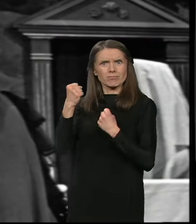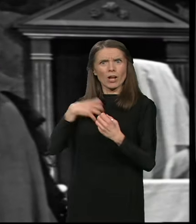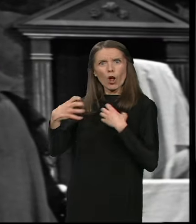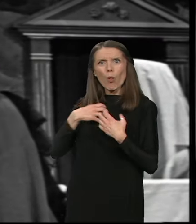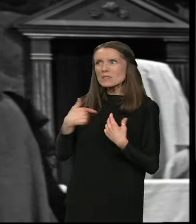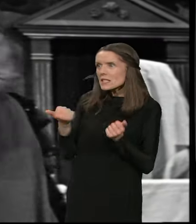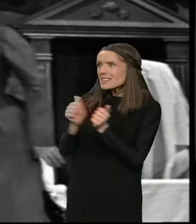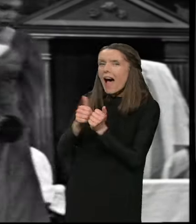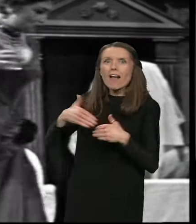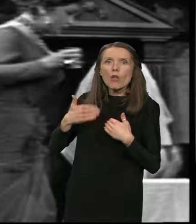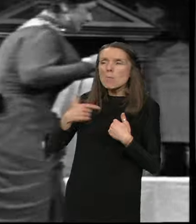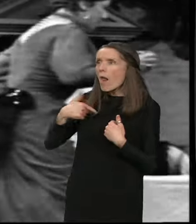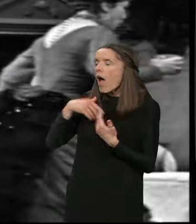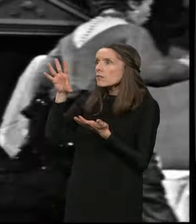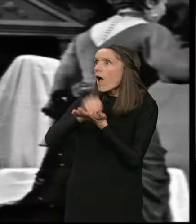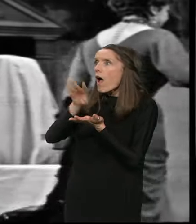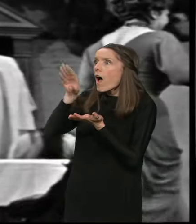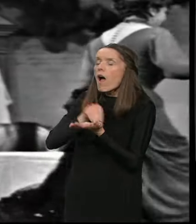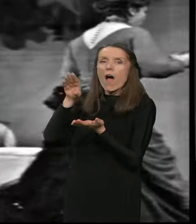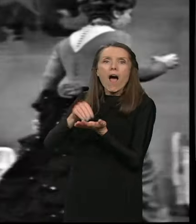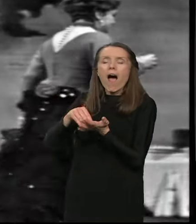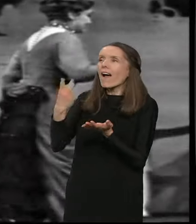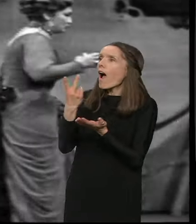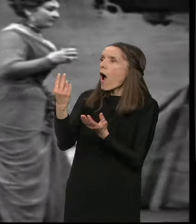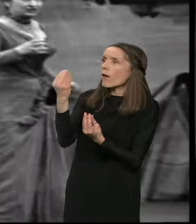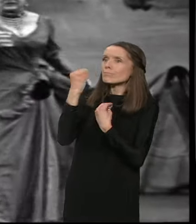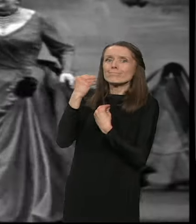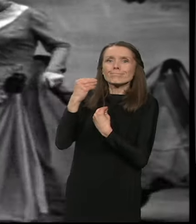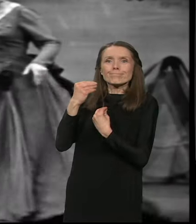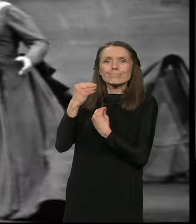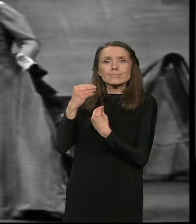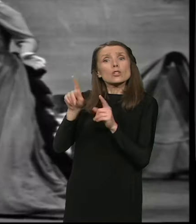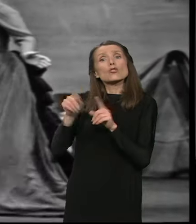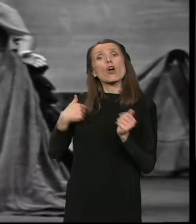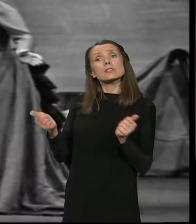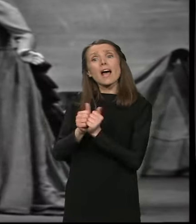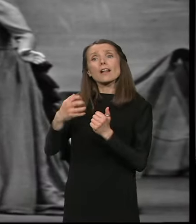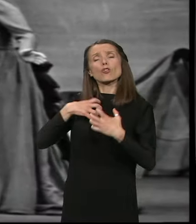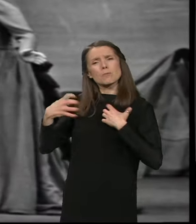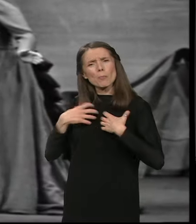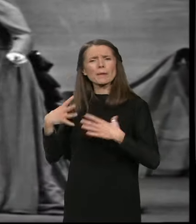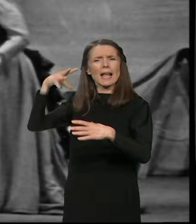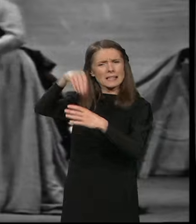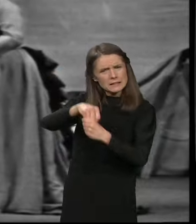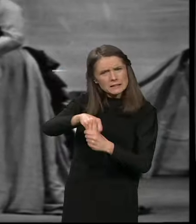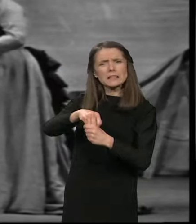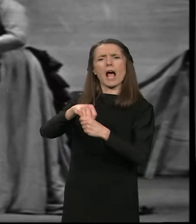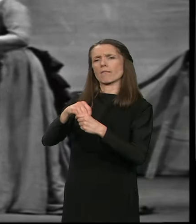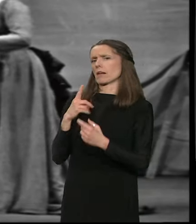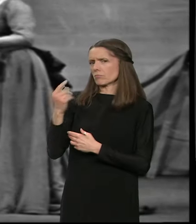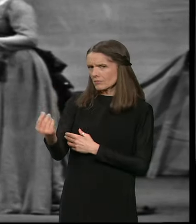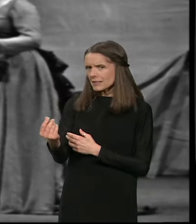igrala, jeste. Tako da smo mi uz njih i u predstavama smo bivali zajedno. Da, igrali smo i bili